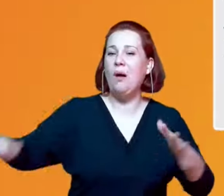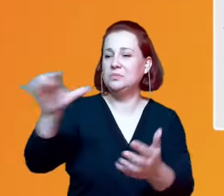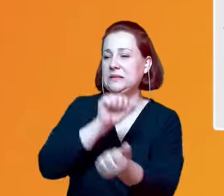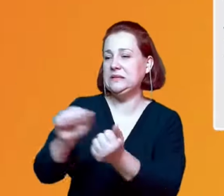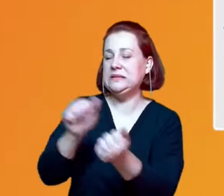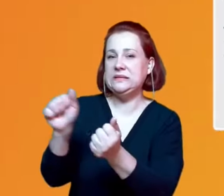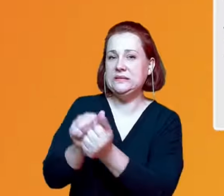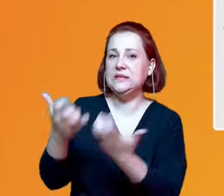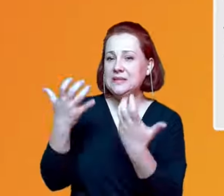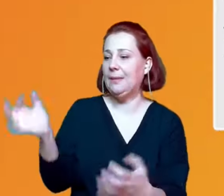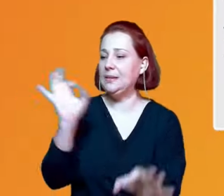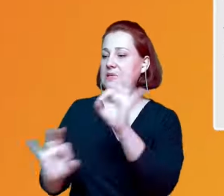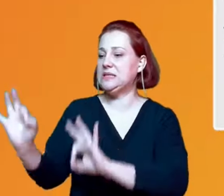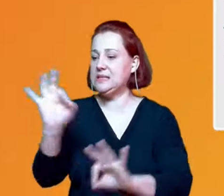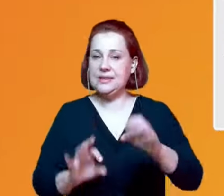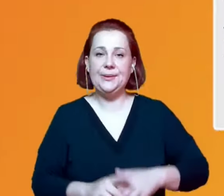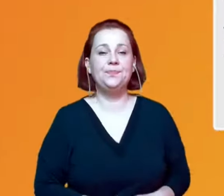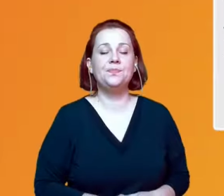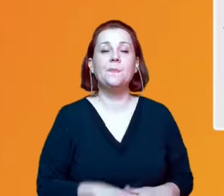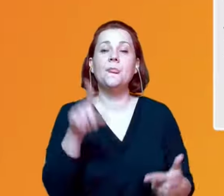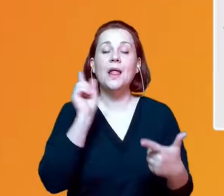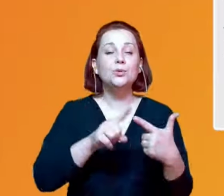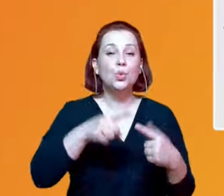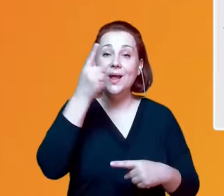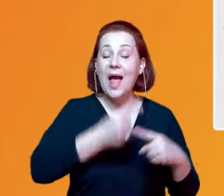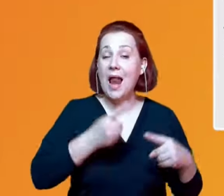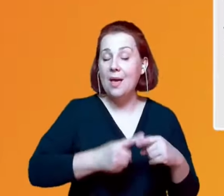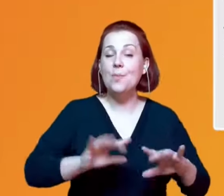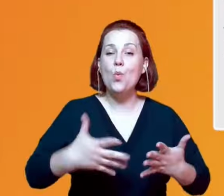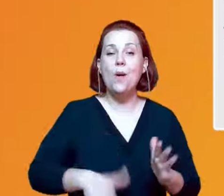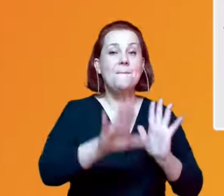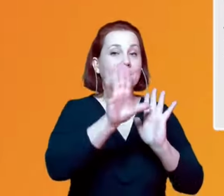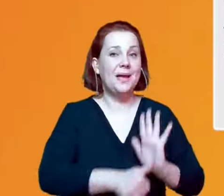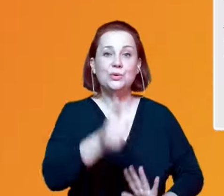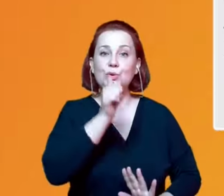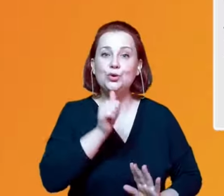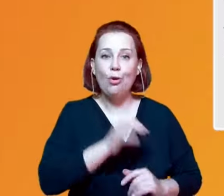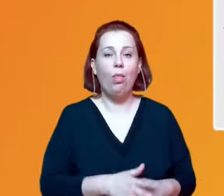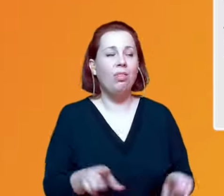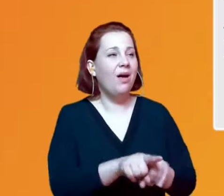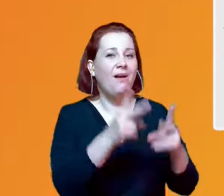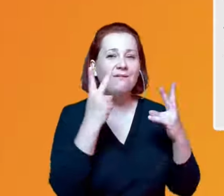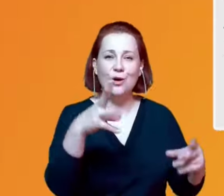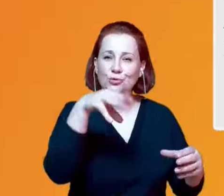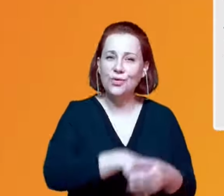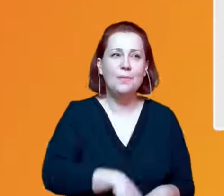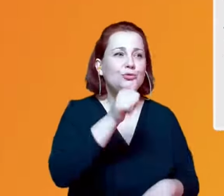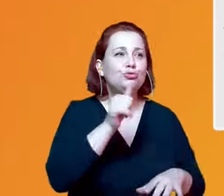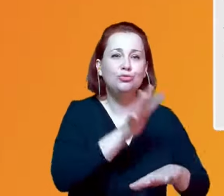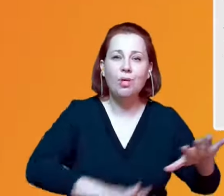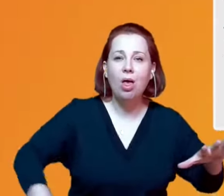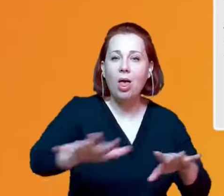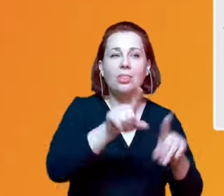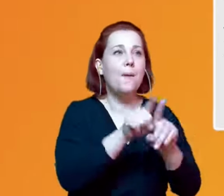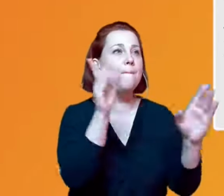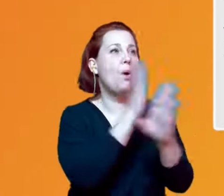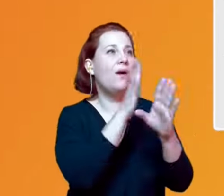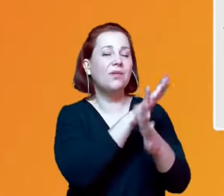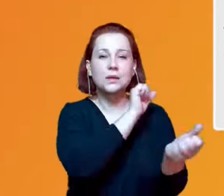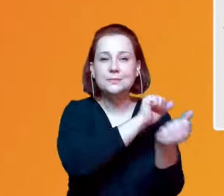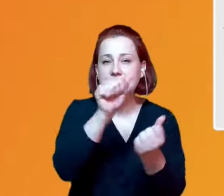to miasta zielone, gdzie zwracamy uwagę na zieleń, zanieczyszczenie powietrza, na mobilność,